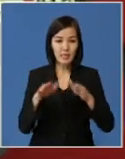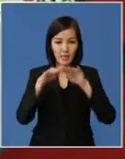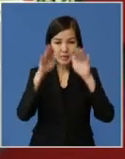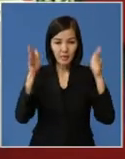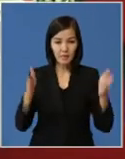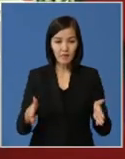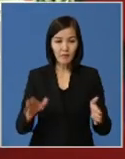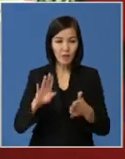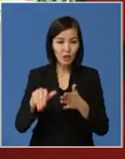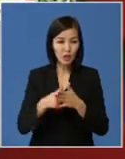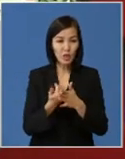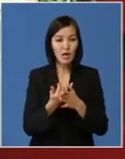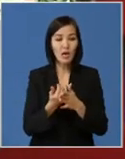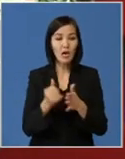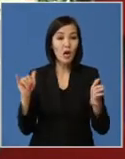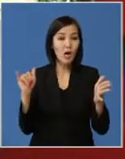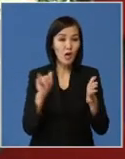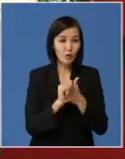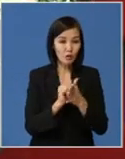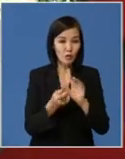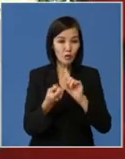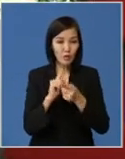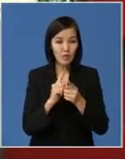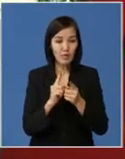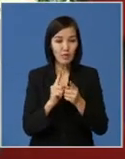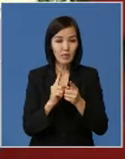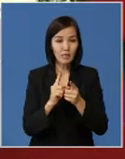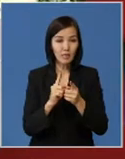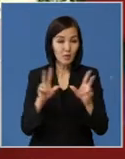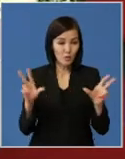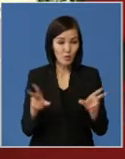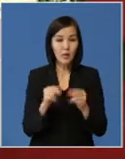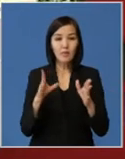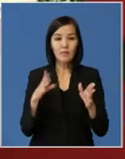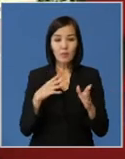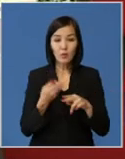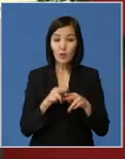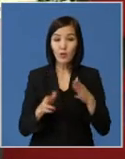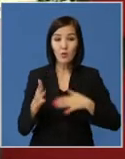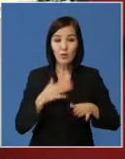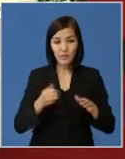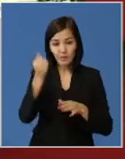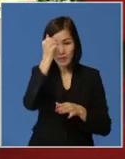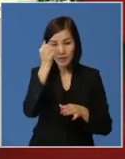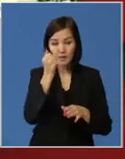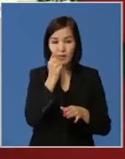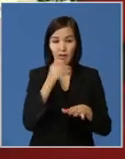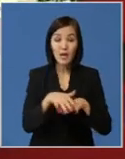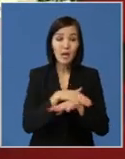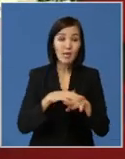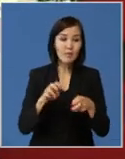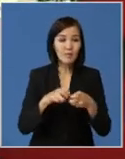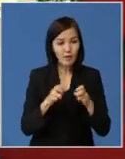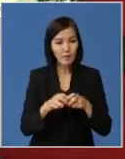орнатып беруін уәде берді, көмектесеміз деді. Сол үшін мен өте қуаныштымын. Рахмет бұл кісіге, халықтың мұң